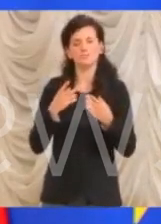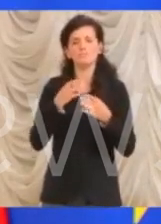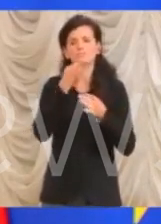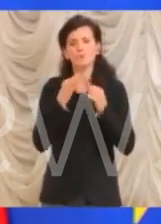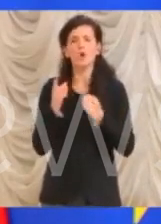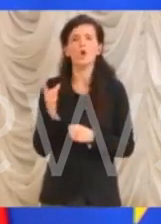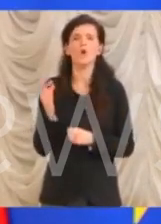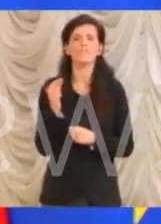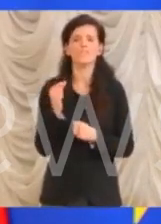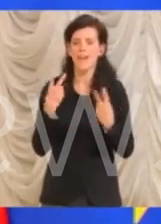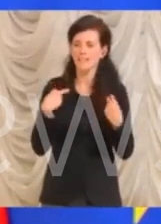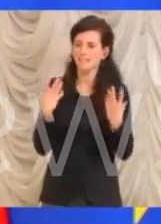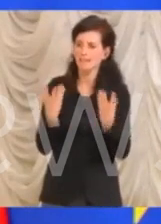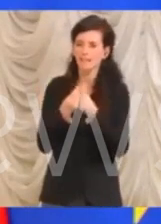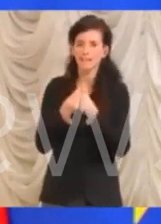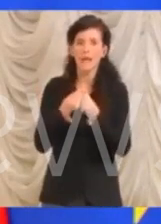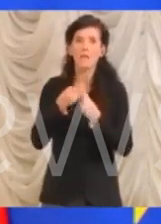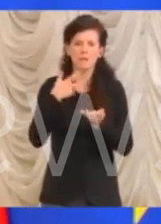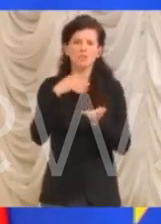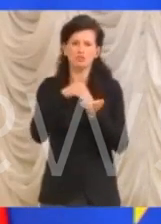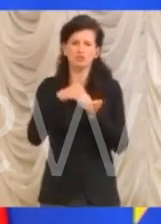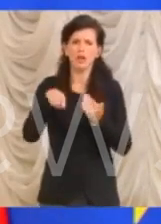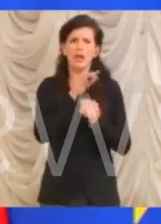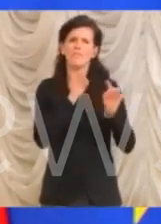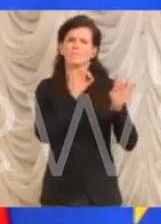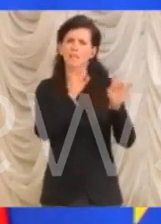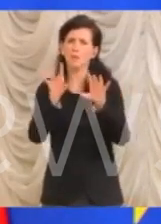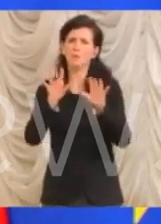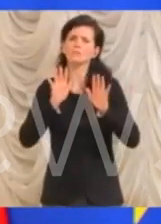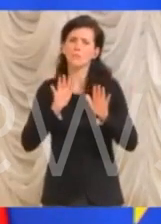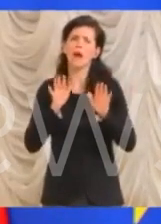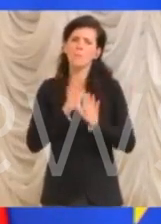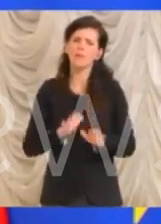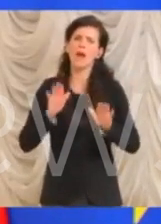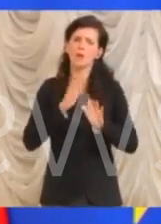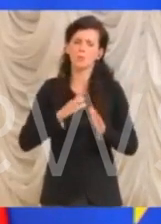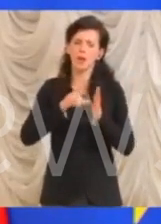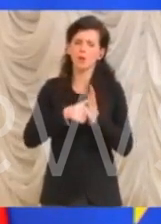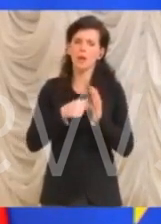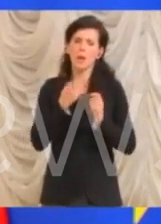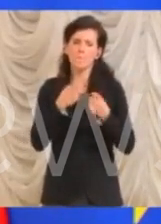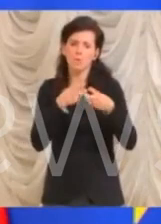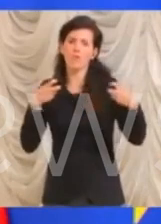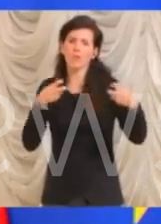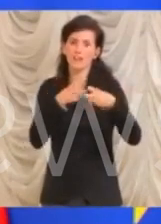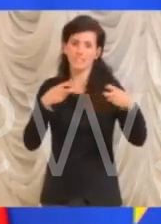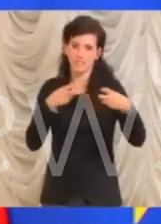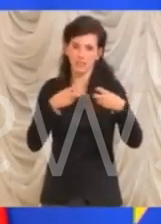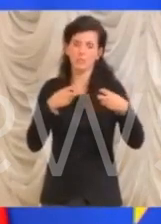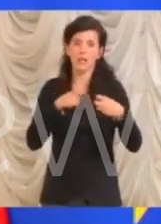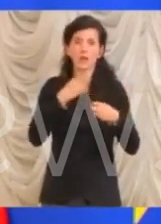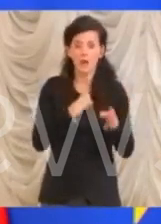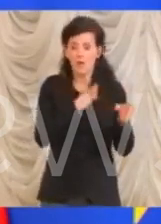adottare delle misure diciamo che pian piano portano all'allentamento per poi entrare la fase iii che quella dell'uscita